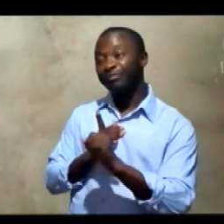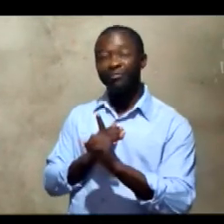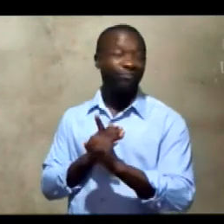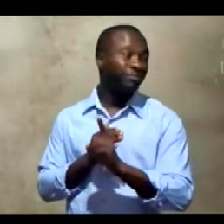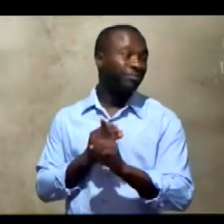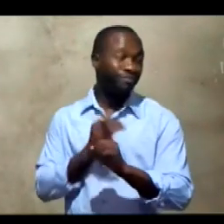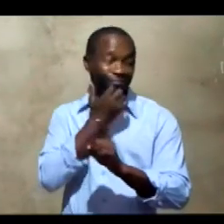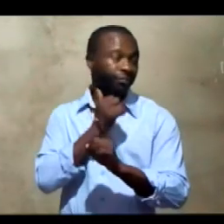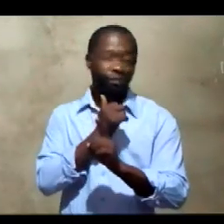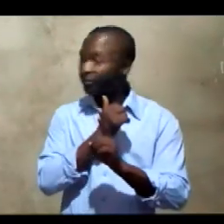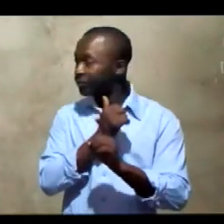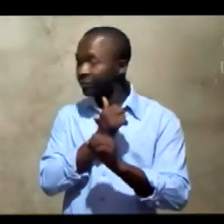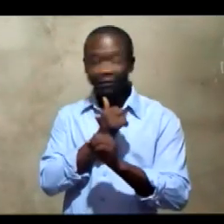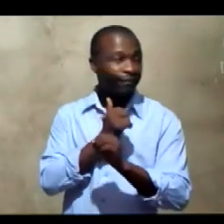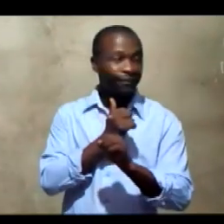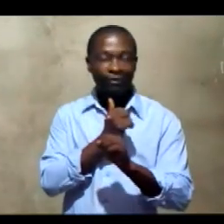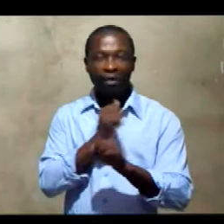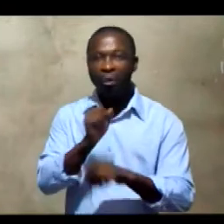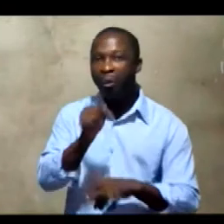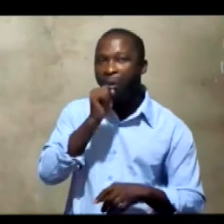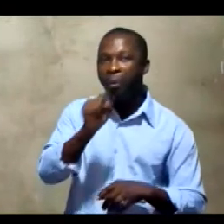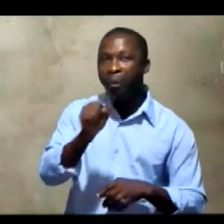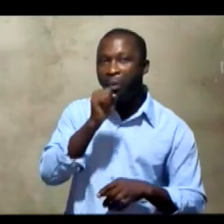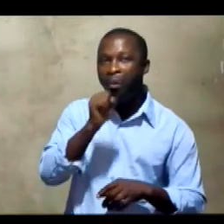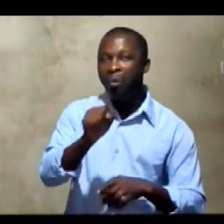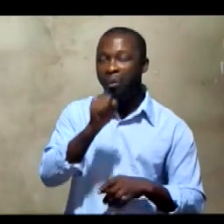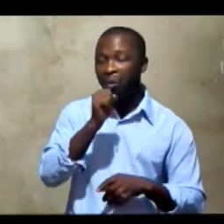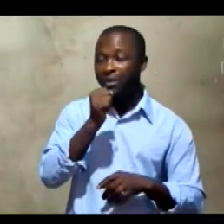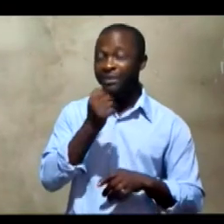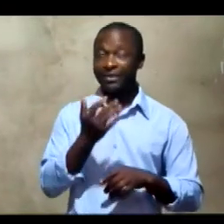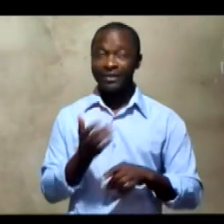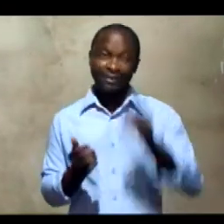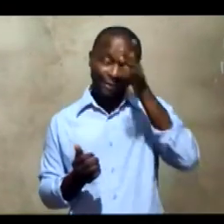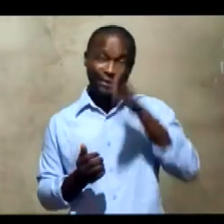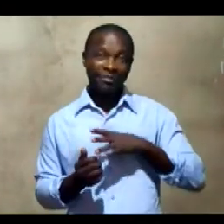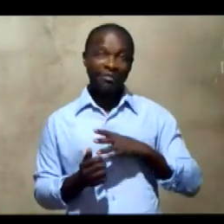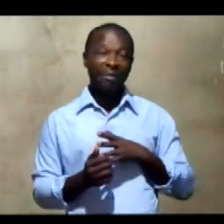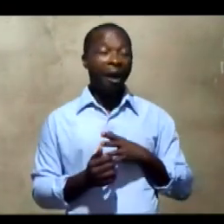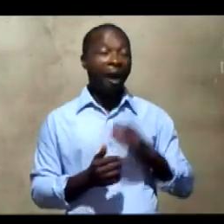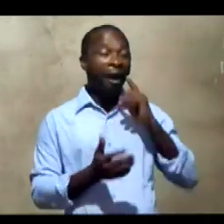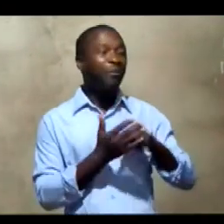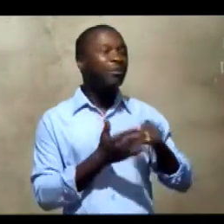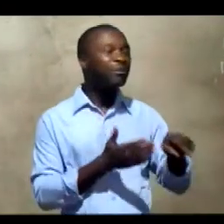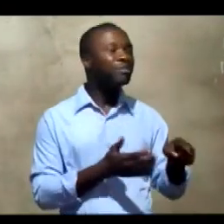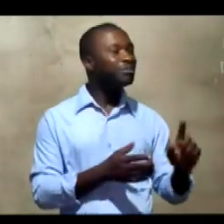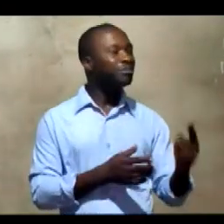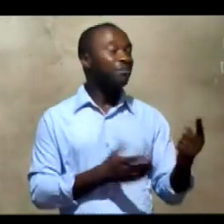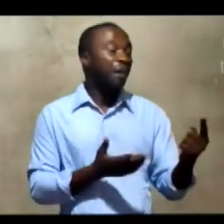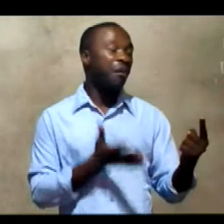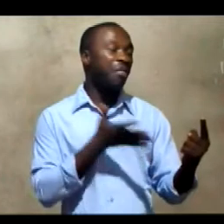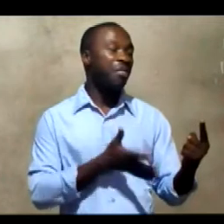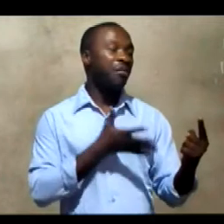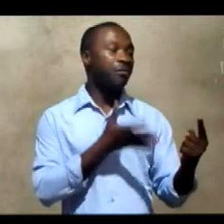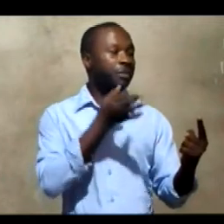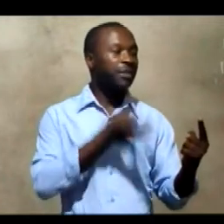j'étais comme son fils du quartier. C'est comme ça que M. Alexis, il m'a pris comme son enfant. Chaque fois